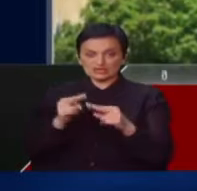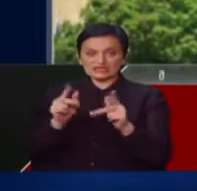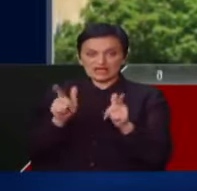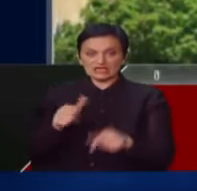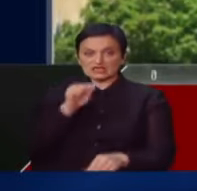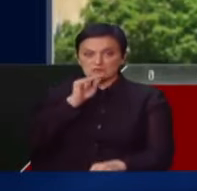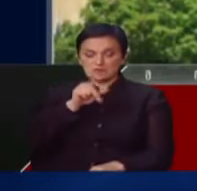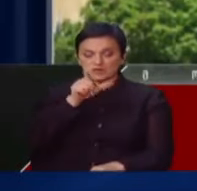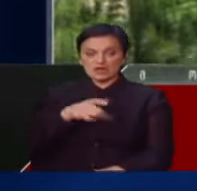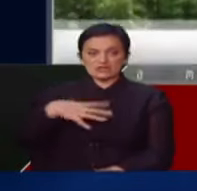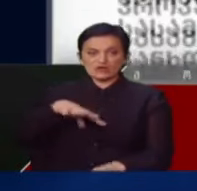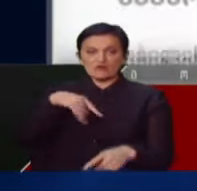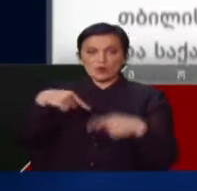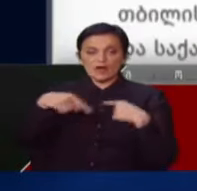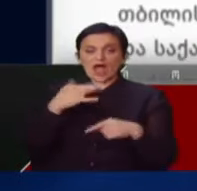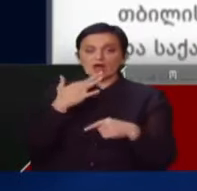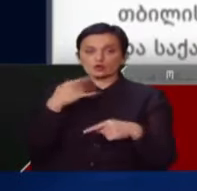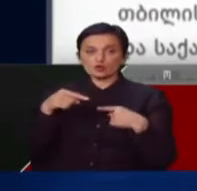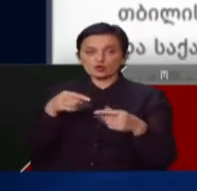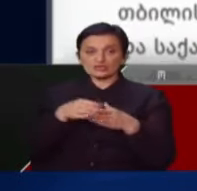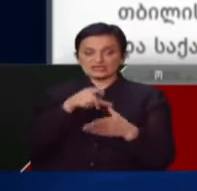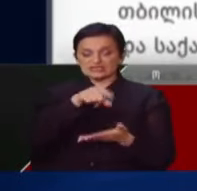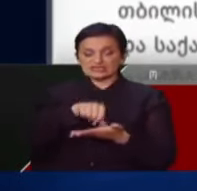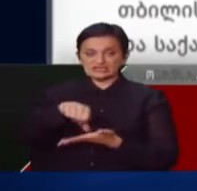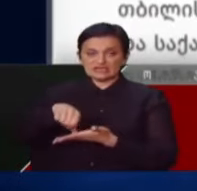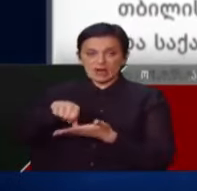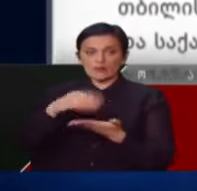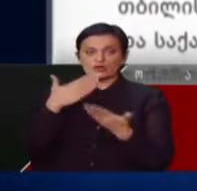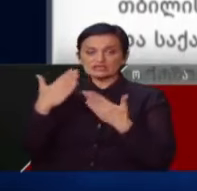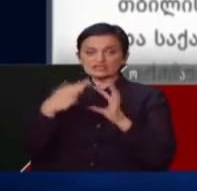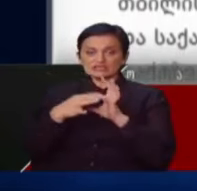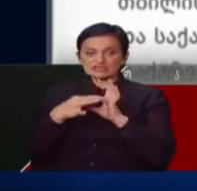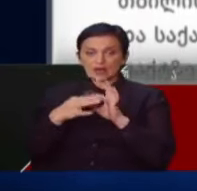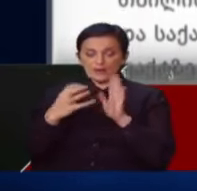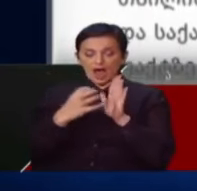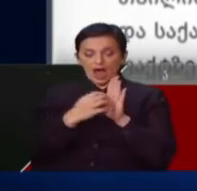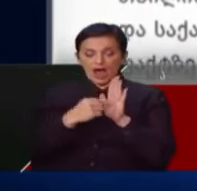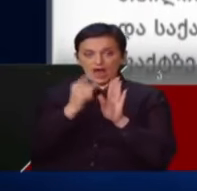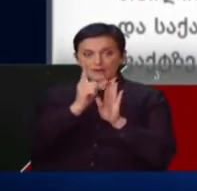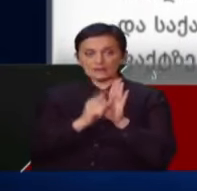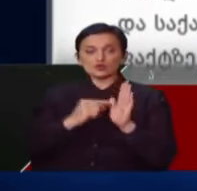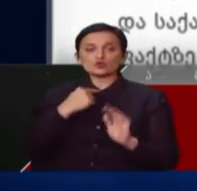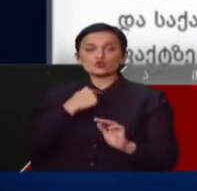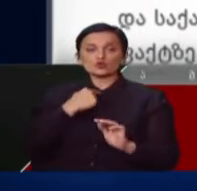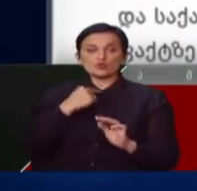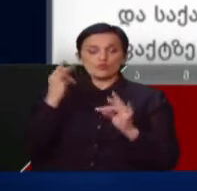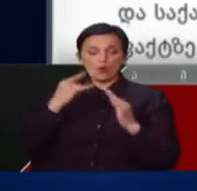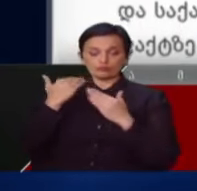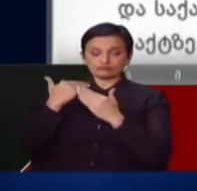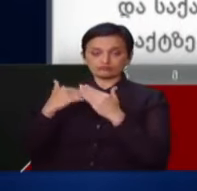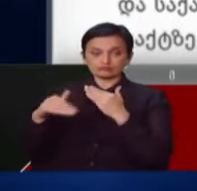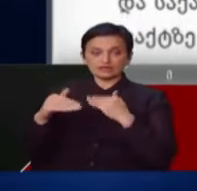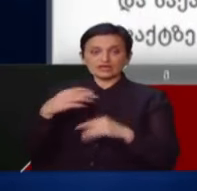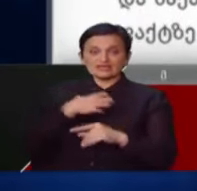რომ ბრალდებულმა საქართველოს ფეხბურთის ეროვნული ნაკრების წარმომადგენლებს საკომუნიკაციო აპლიკაციის მეშვეობით ხმოვანი შეტყობინება გაუგზავნა, სადაც